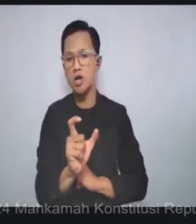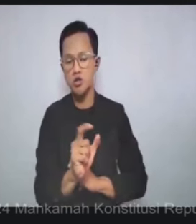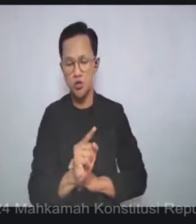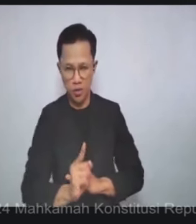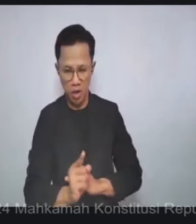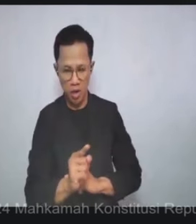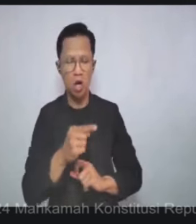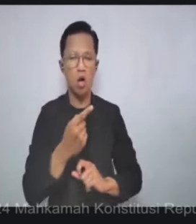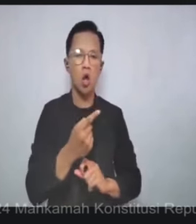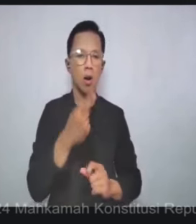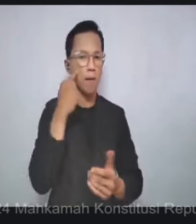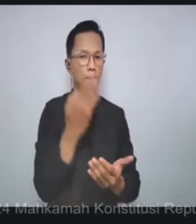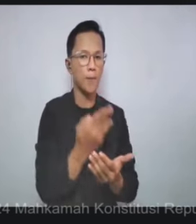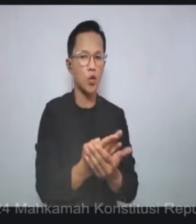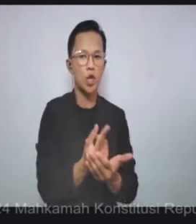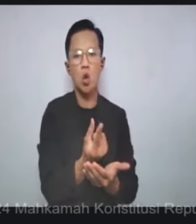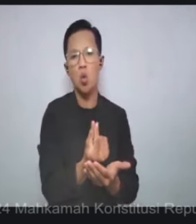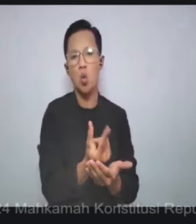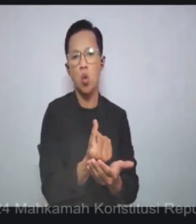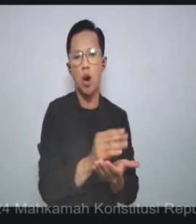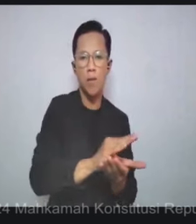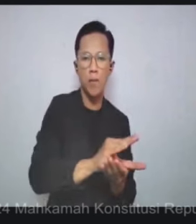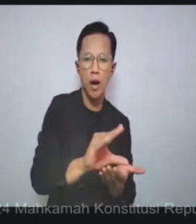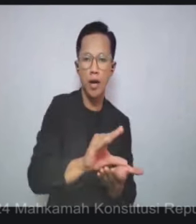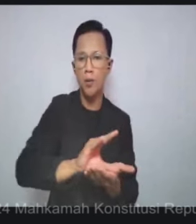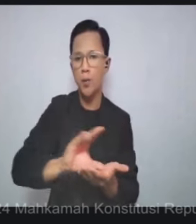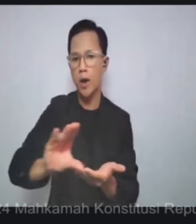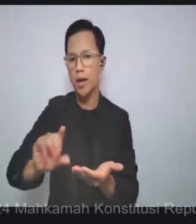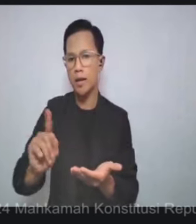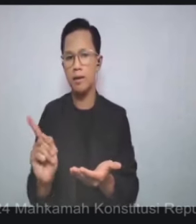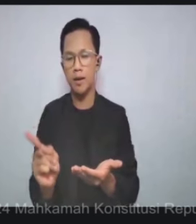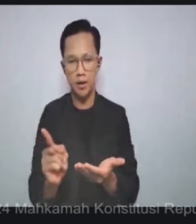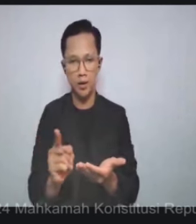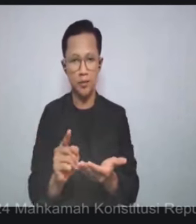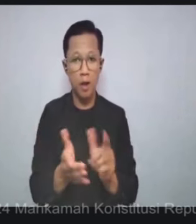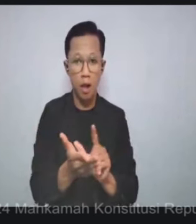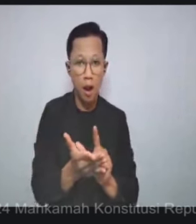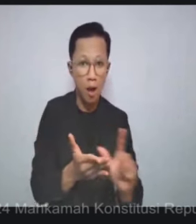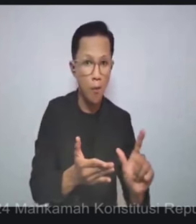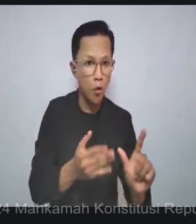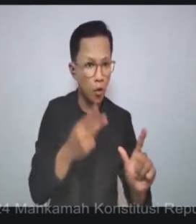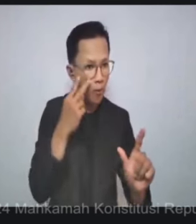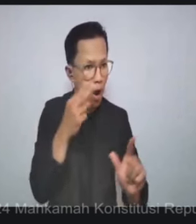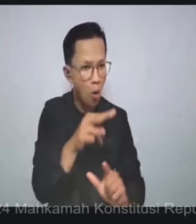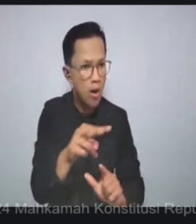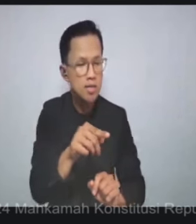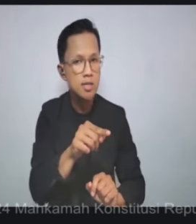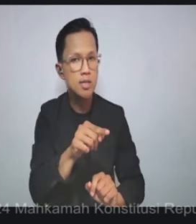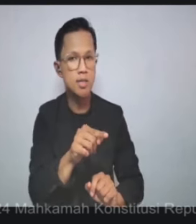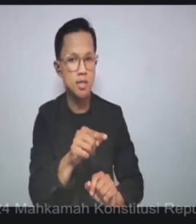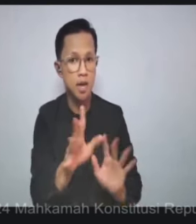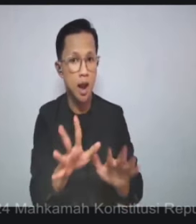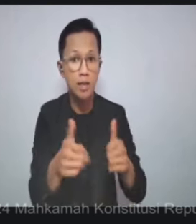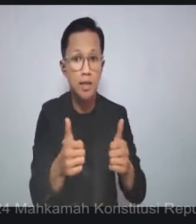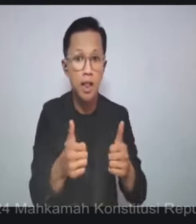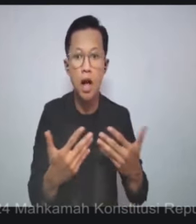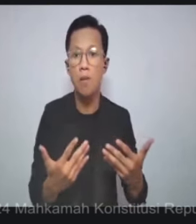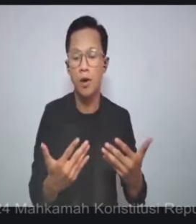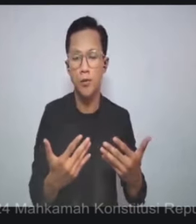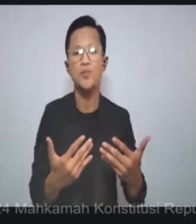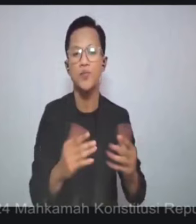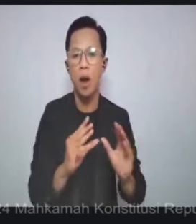Pid bukti PK 187 laporan hasil pengawasan yang hasilnya adalah agar dilaksanakan rapat pleno